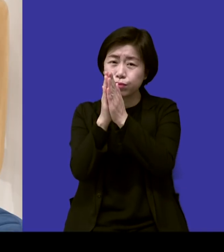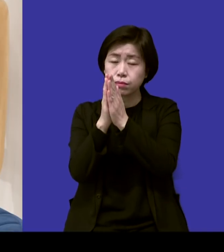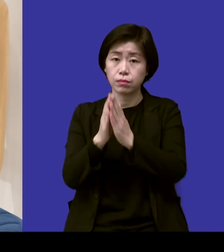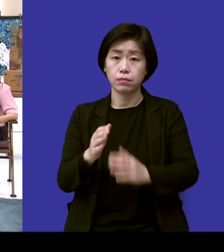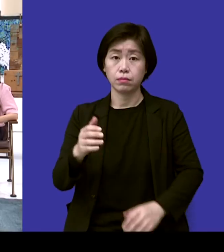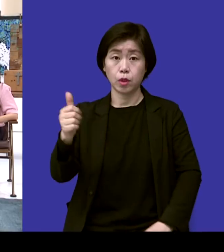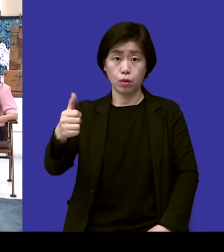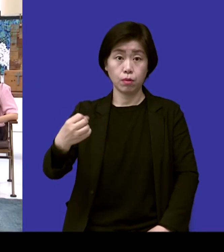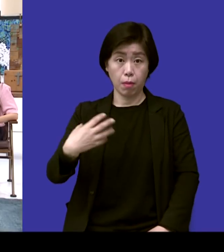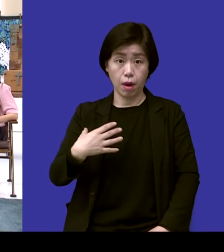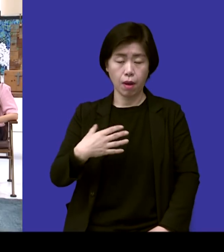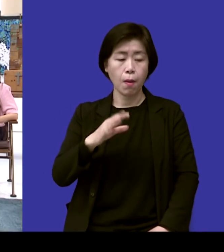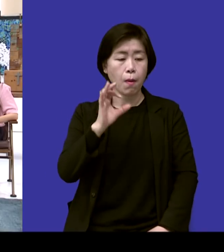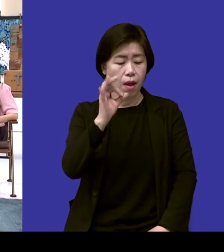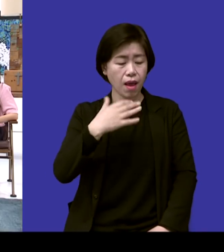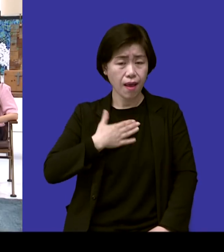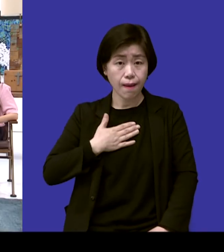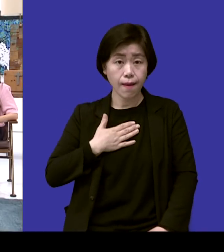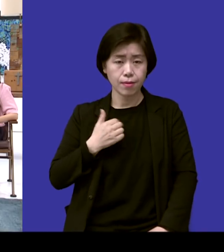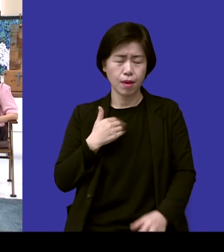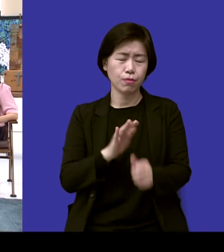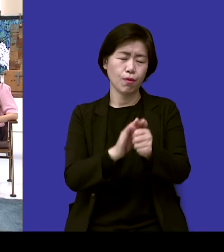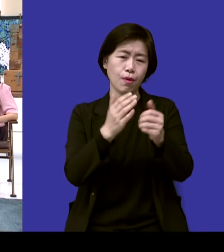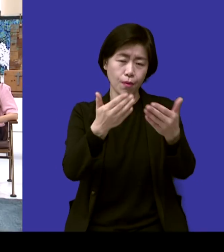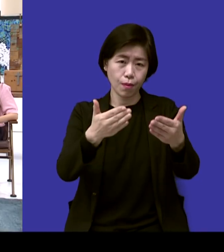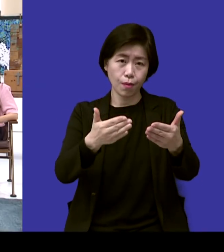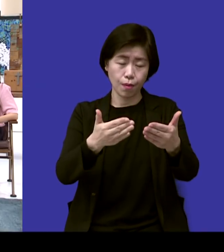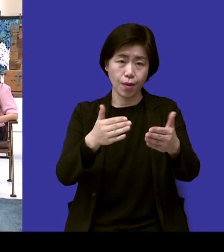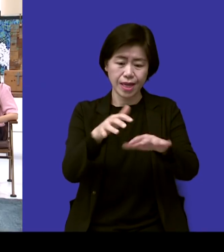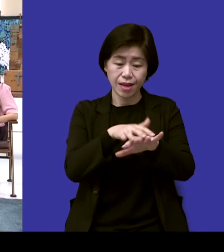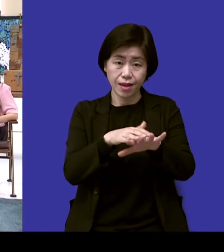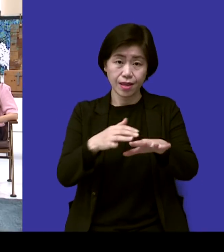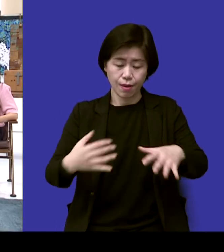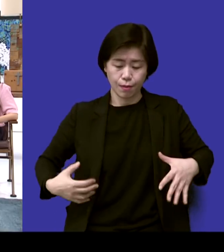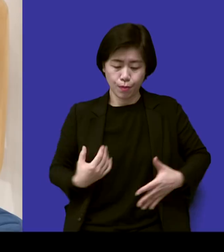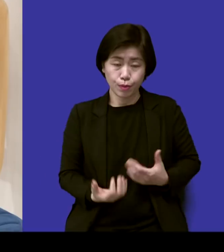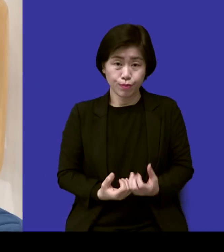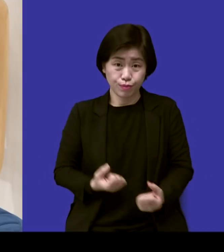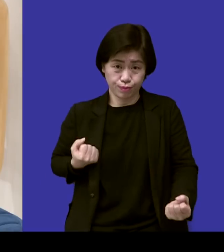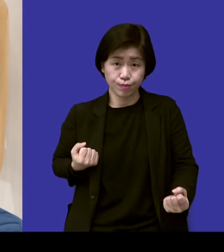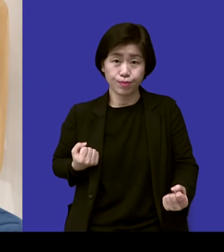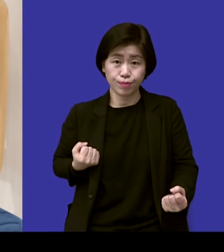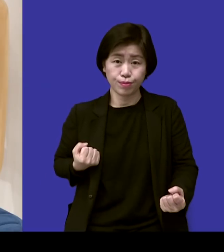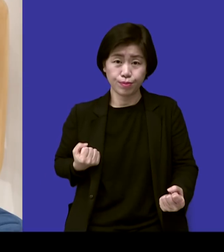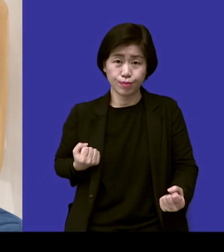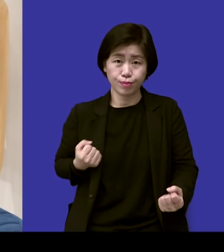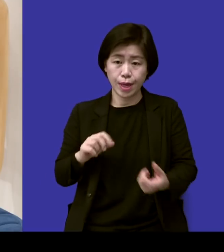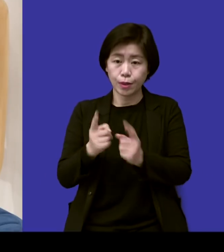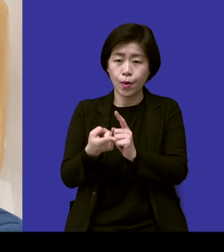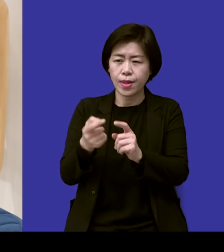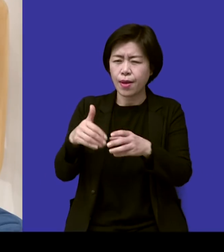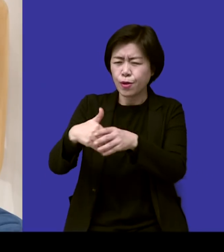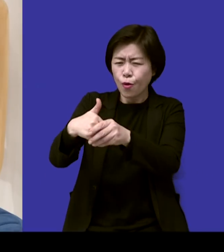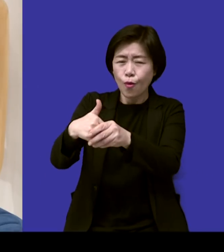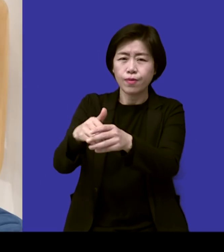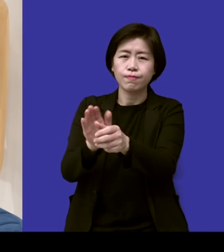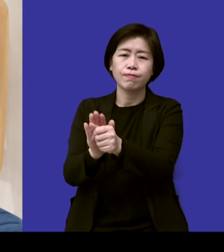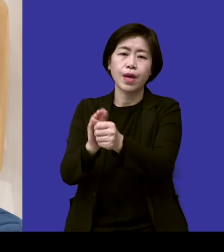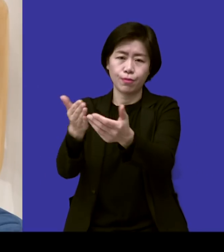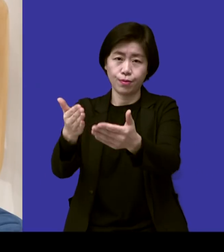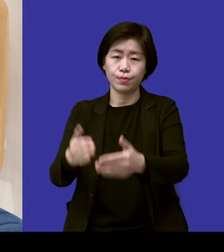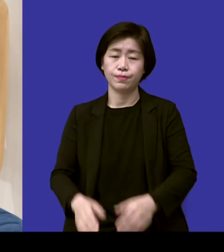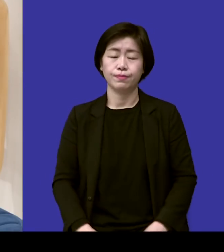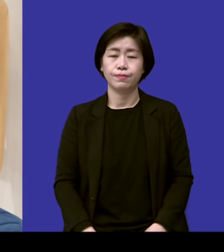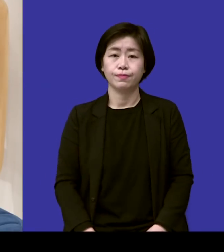그러면 줄을 묶어줄 테니 그렇죠. 꽉 묶어서 줄을 묶고 손을 잡고 한번 해보자. 왜냐면 제가 간절하게 너무